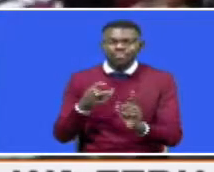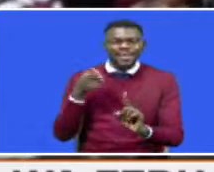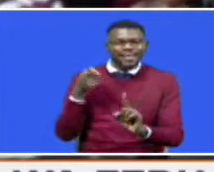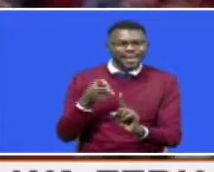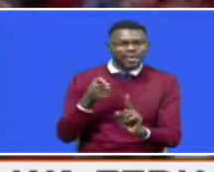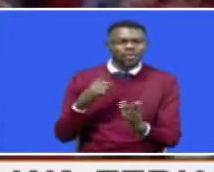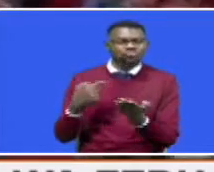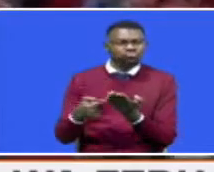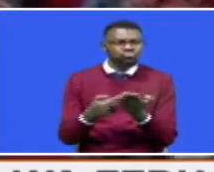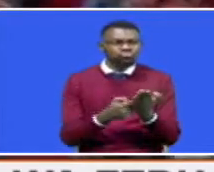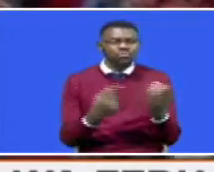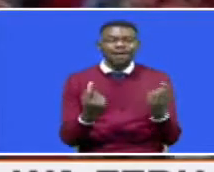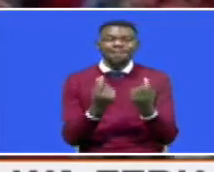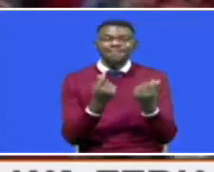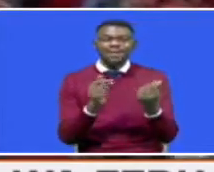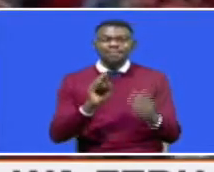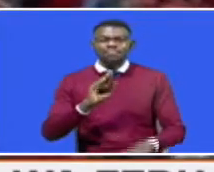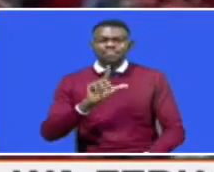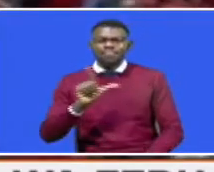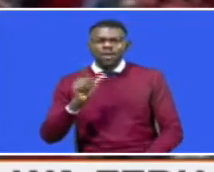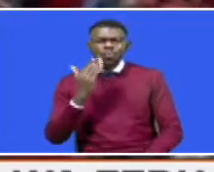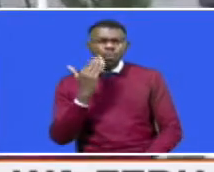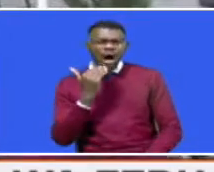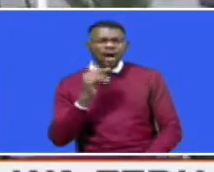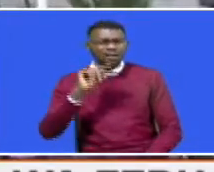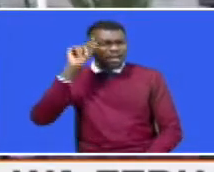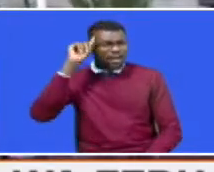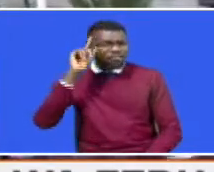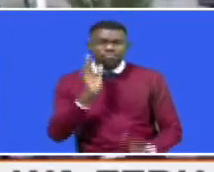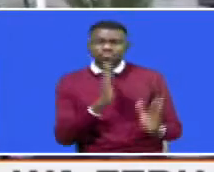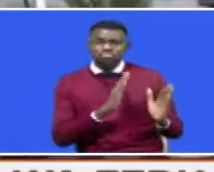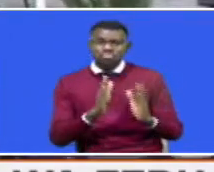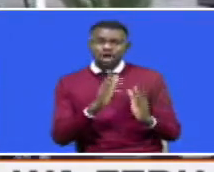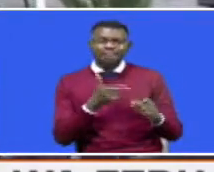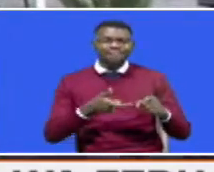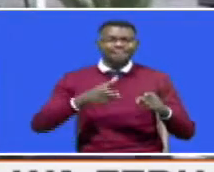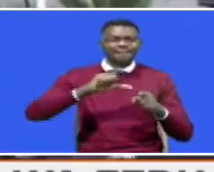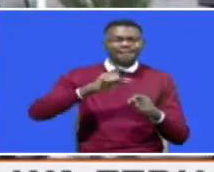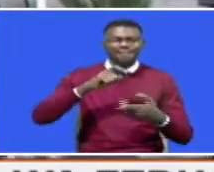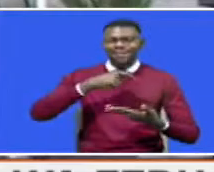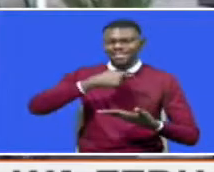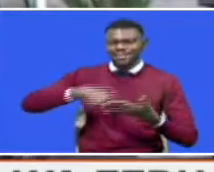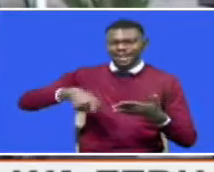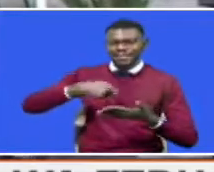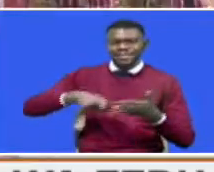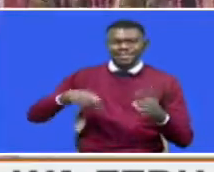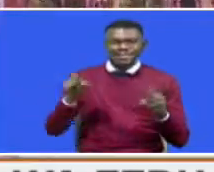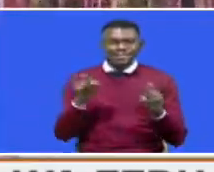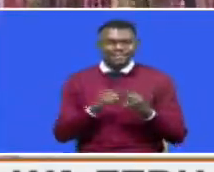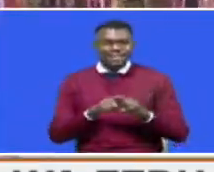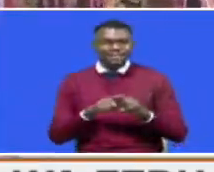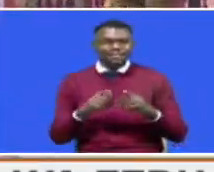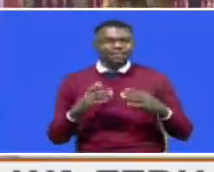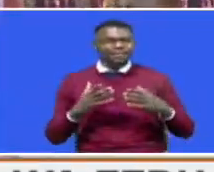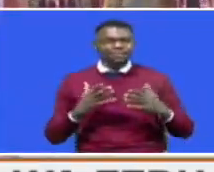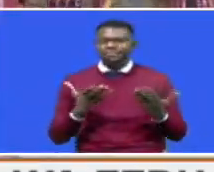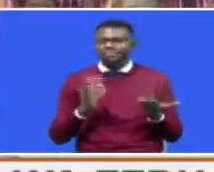unaolenga kurudisha mipango ya serikali ya mapendekezo makubwa ya kodi na mipango ya usimamizi wa madeni ya umma.